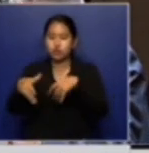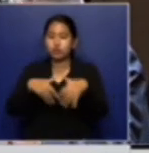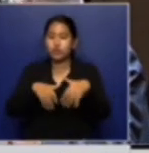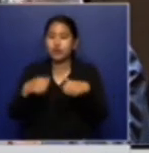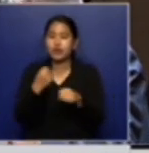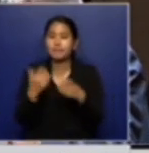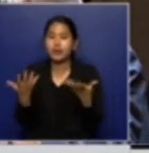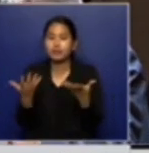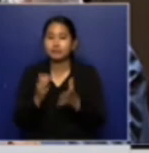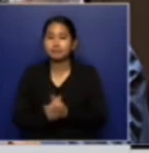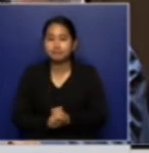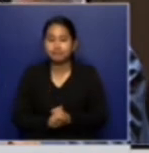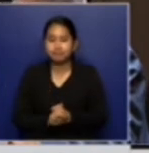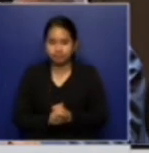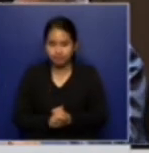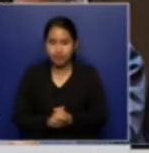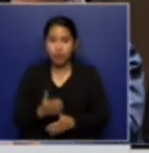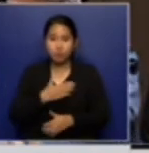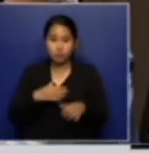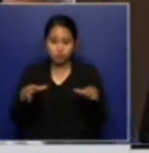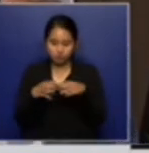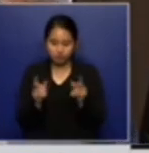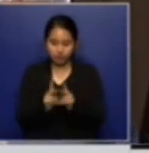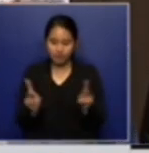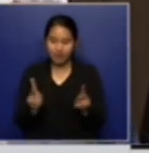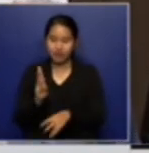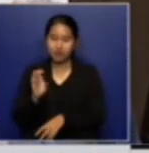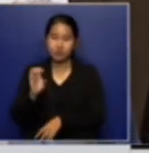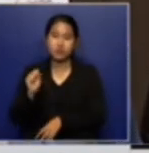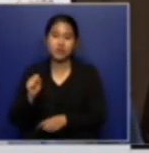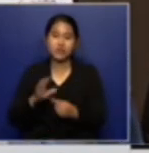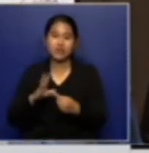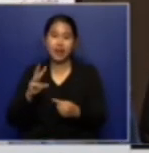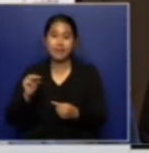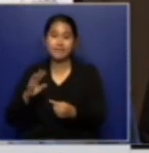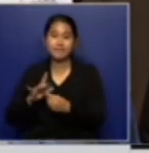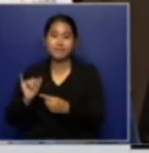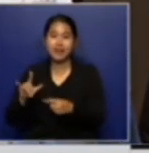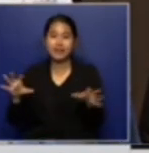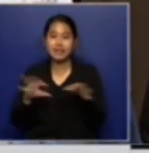องประชาชนผมเป็นคณะกรรมการวิสามัญเกี่ยวกับโควิด